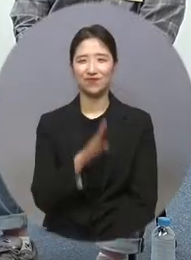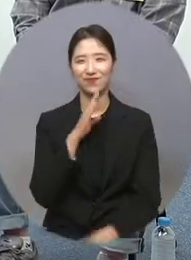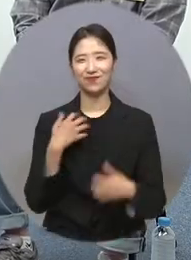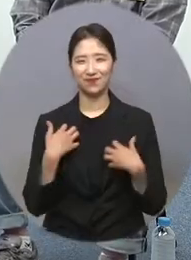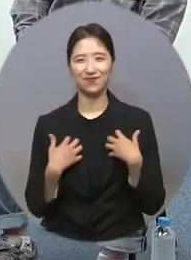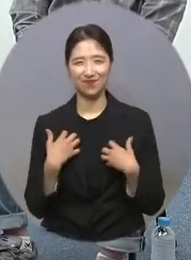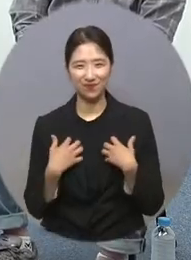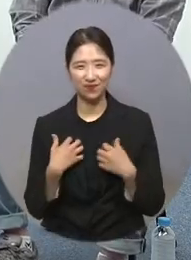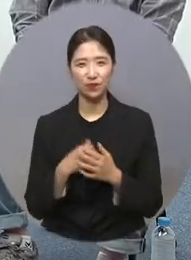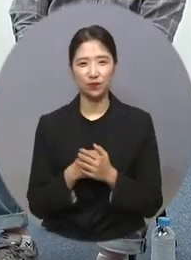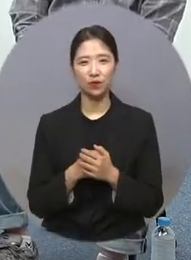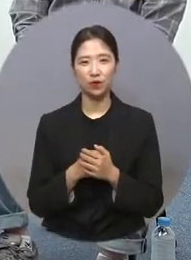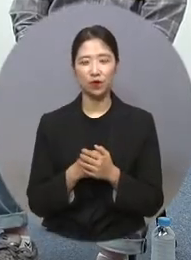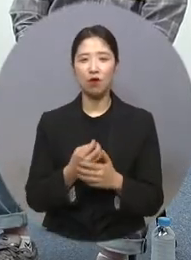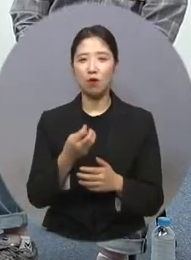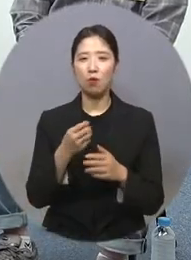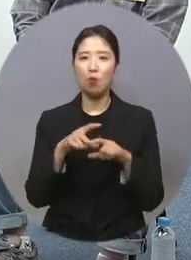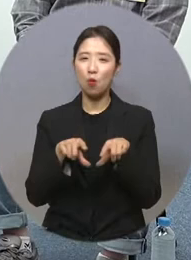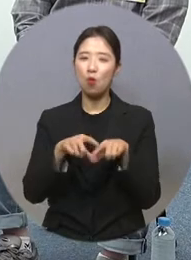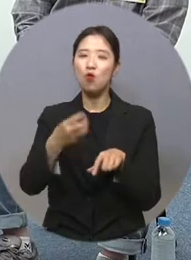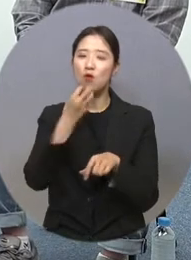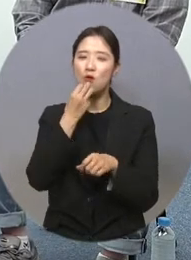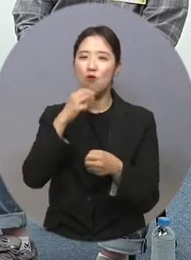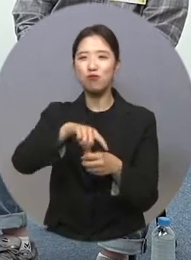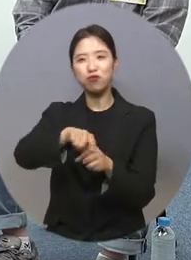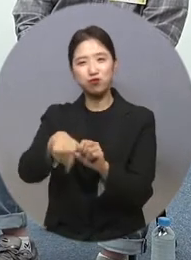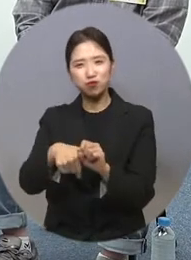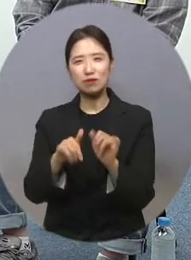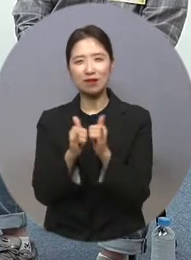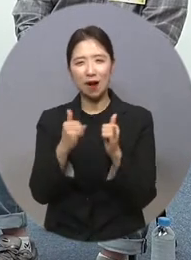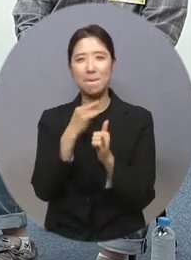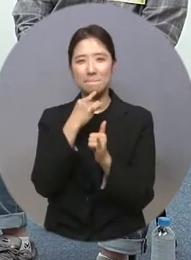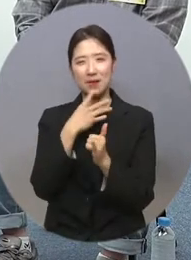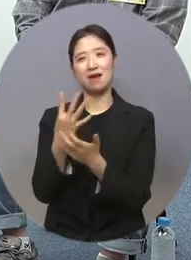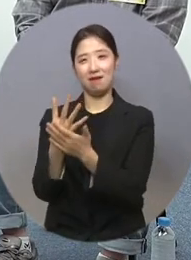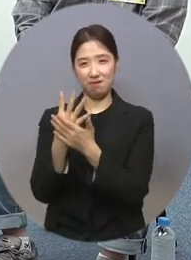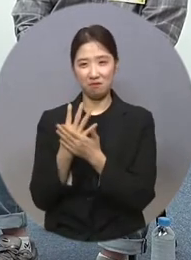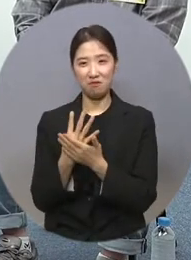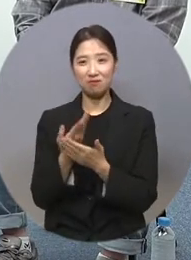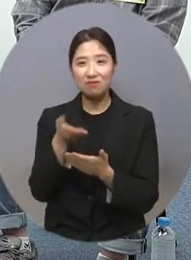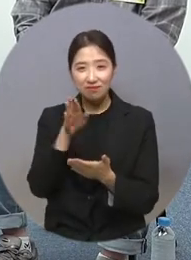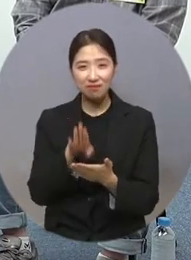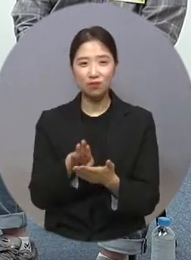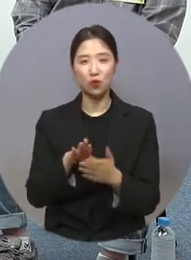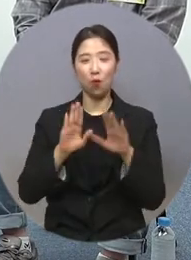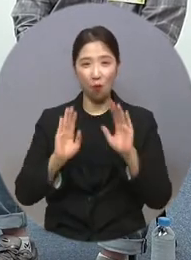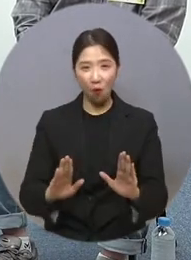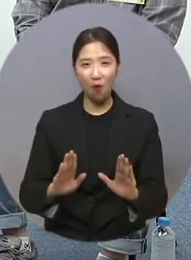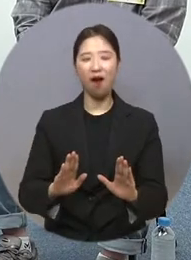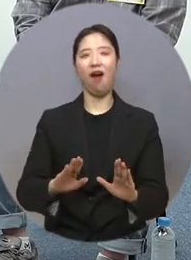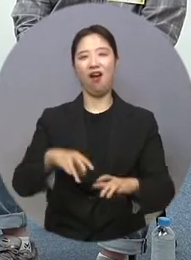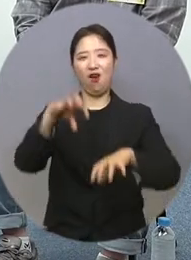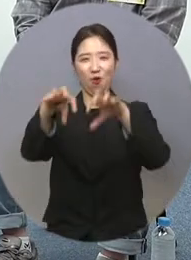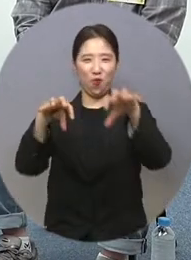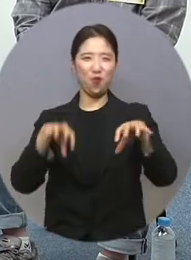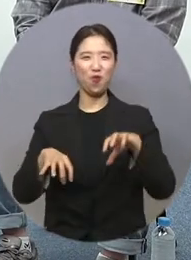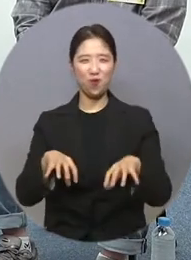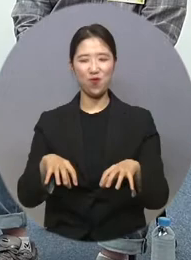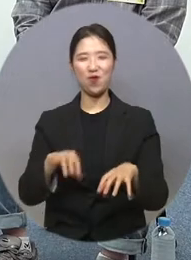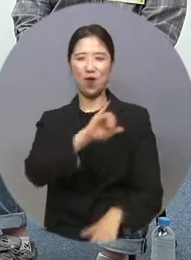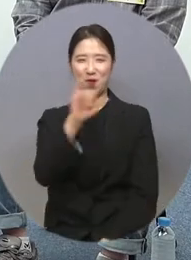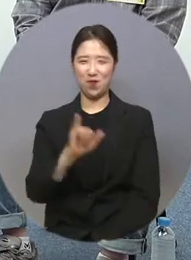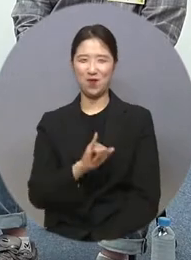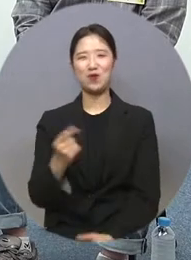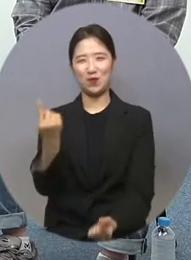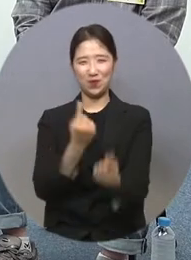뭐 보통은 서울 근교에 이렇게 같이 모시는 경우가 많았는데 오늘은 정말 전국에서 오셨습니다. 바쁜